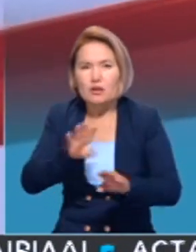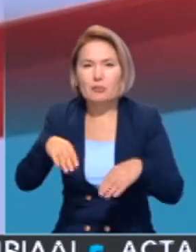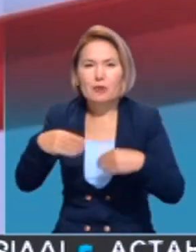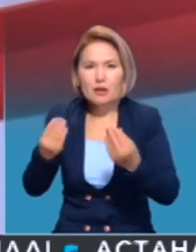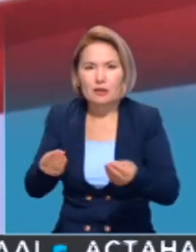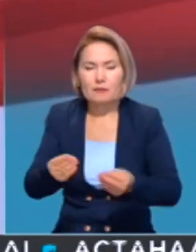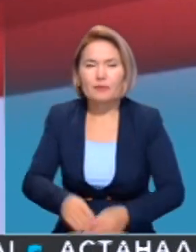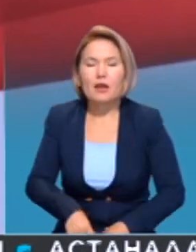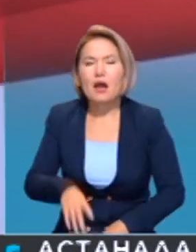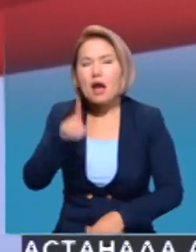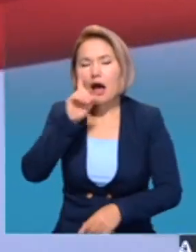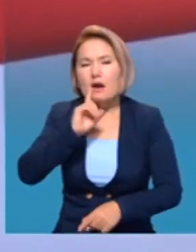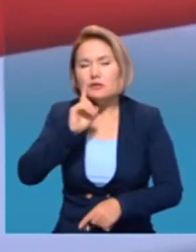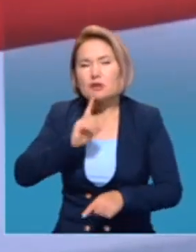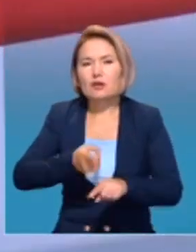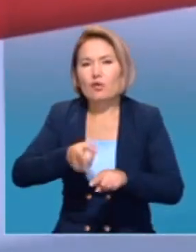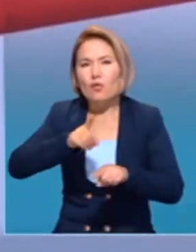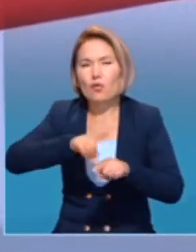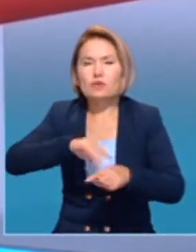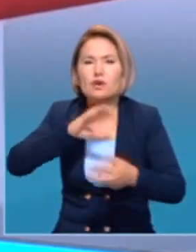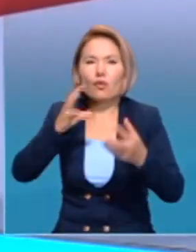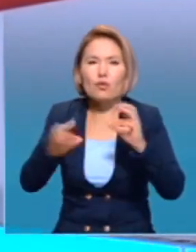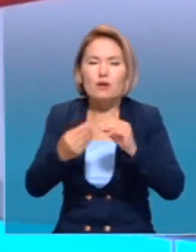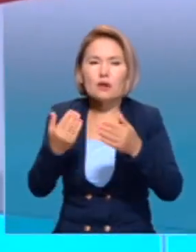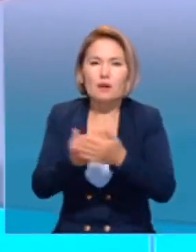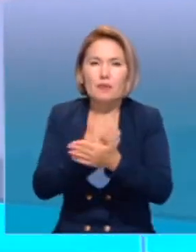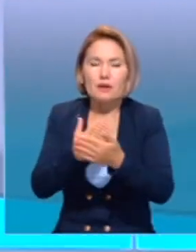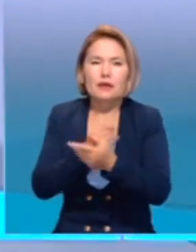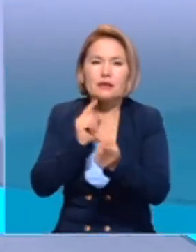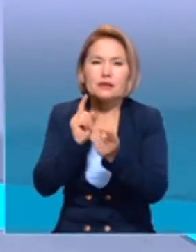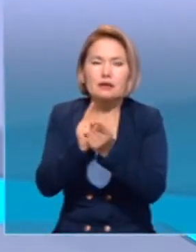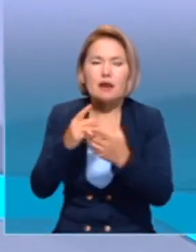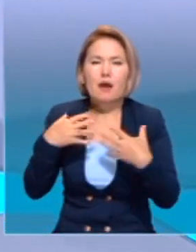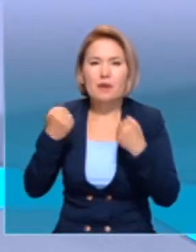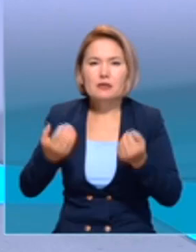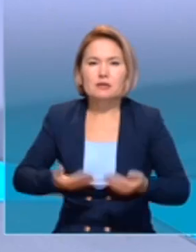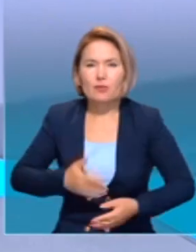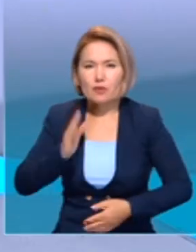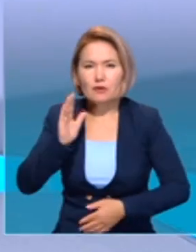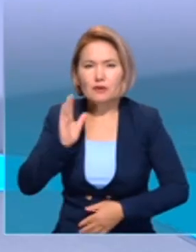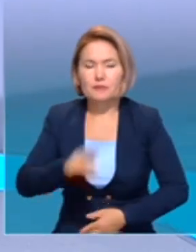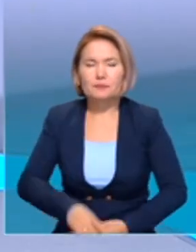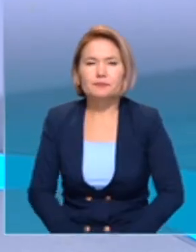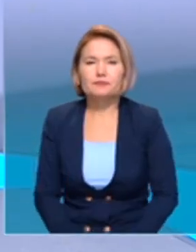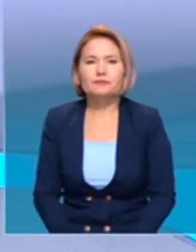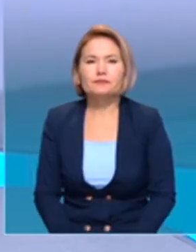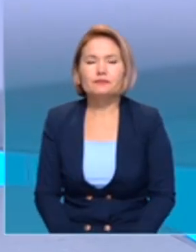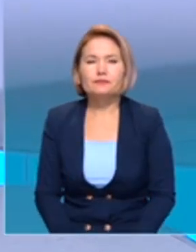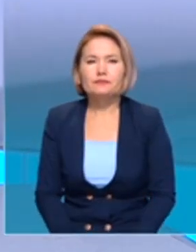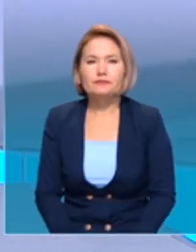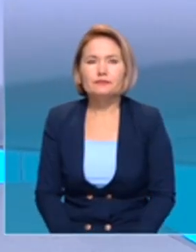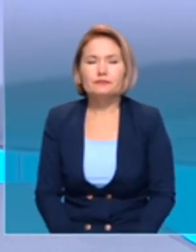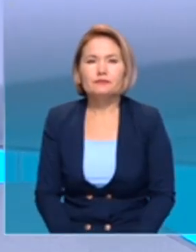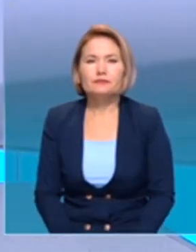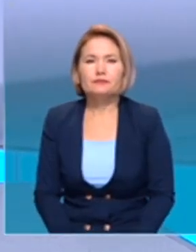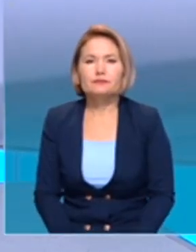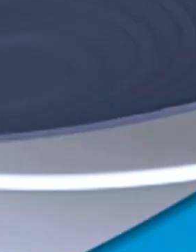Әзірге айтарымыз осы. Жаңалықтарымыз экрандағы QR кодты сканерлеп Telegram арнамыздан оқи аласыздар. Алда ауа райы болжамы.